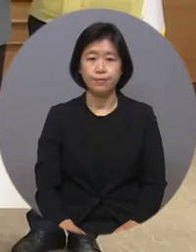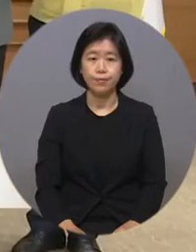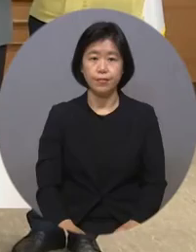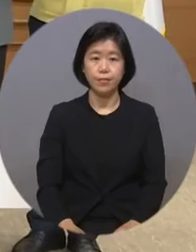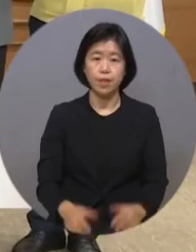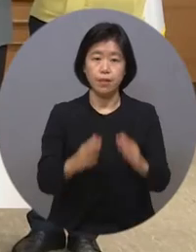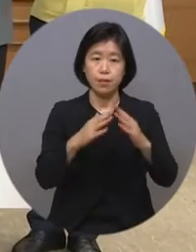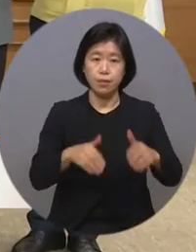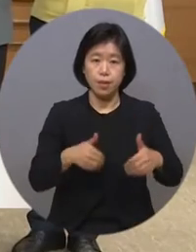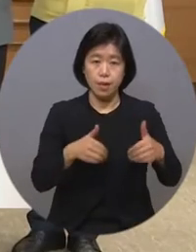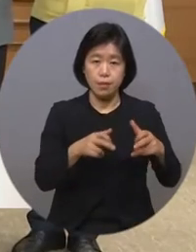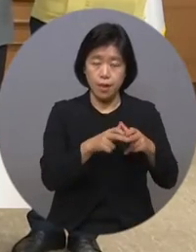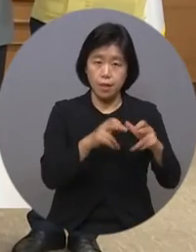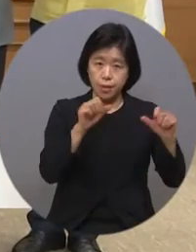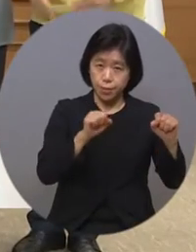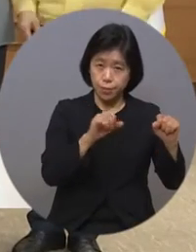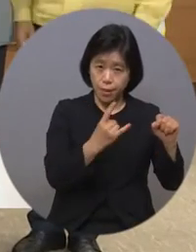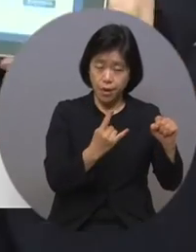전라남도 장애인체육회와